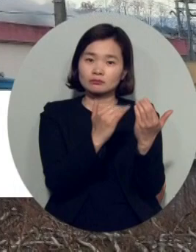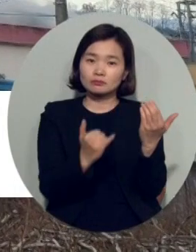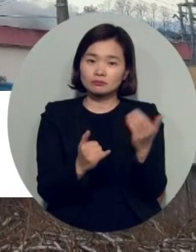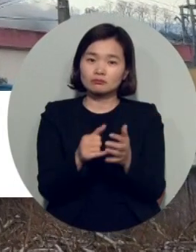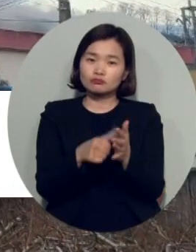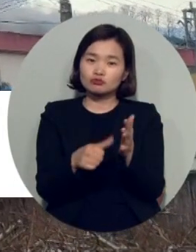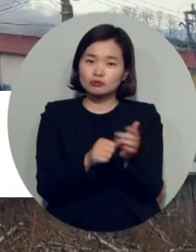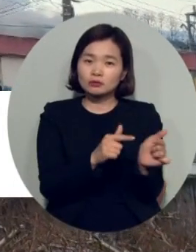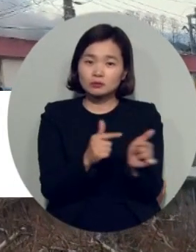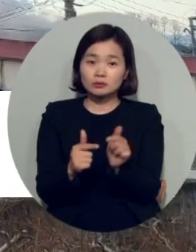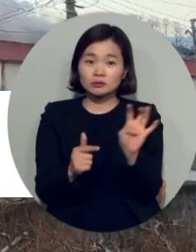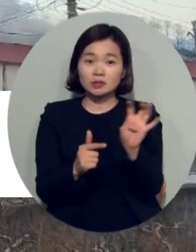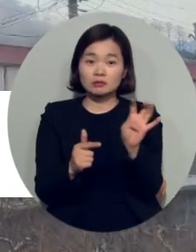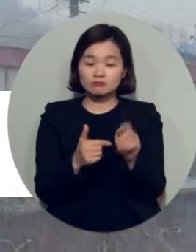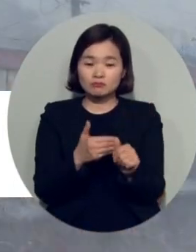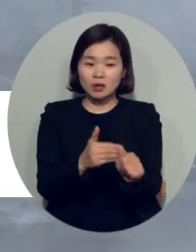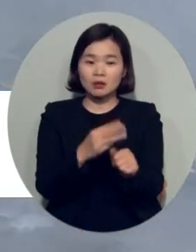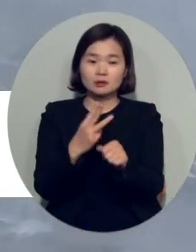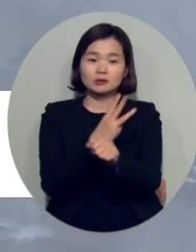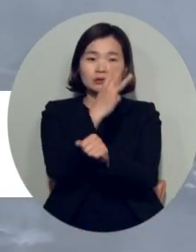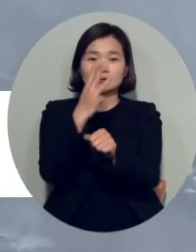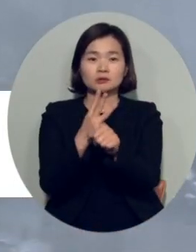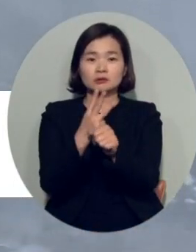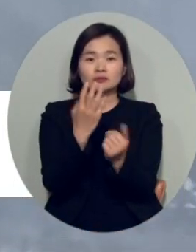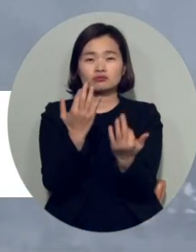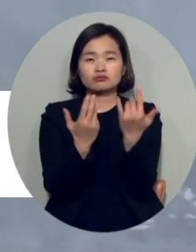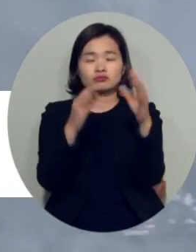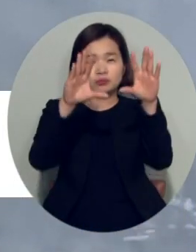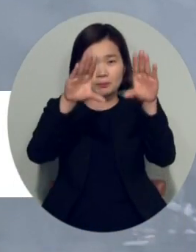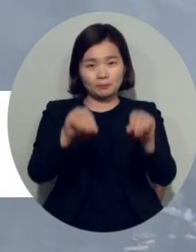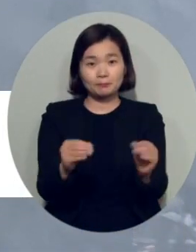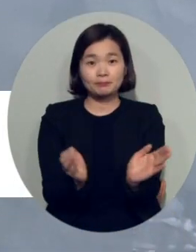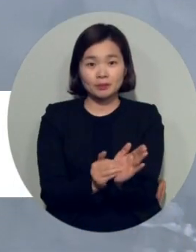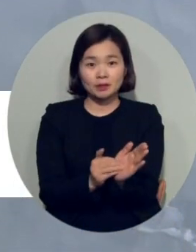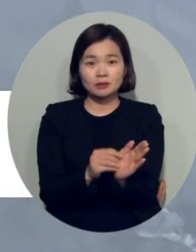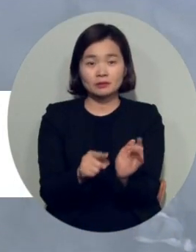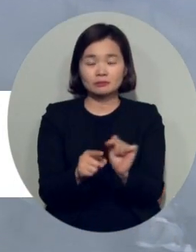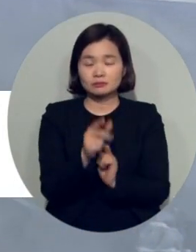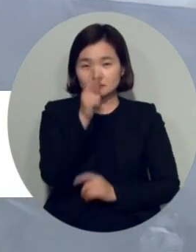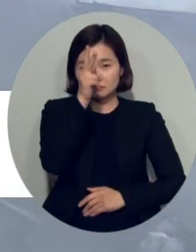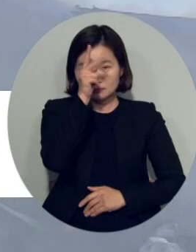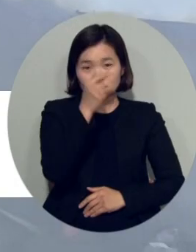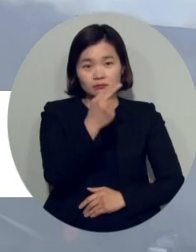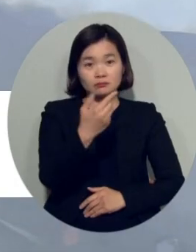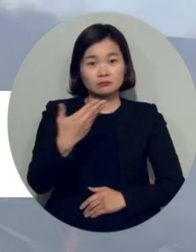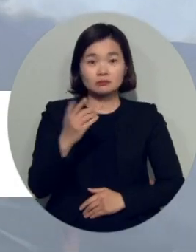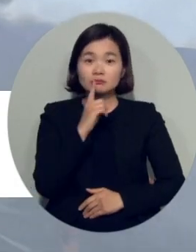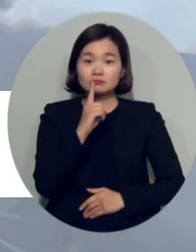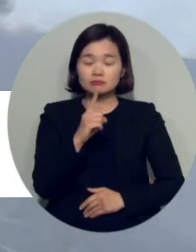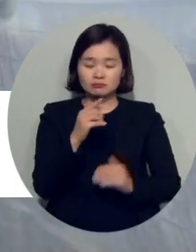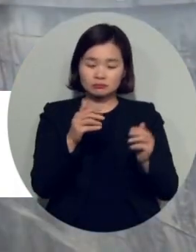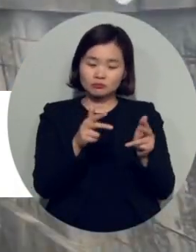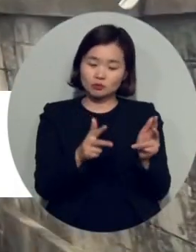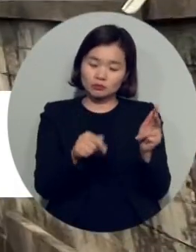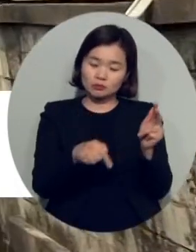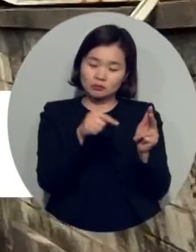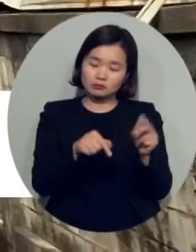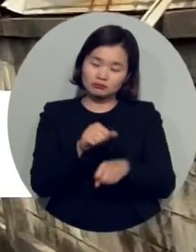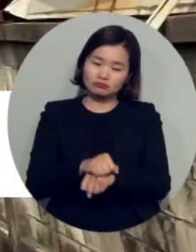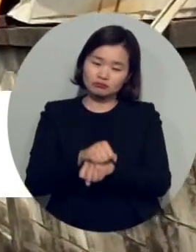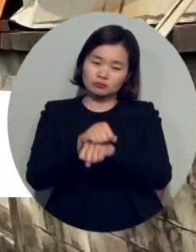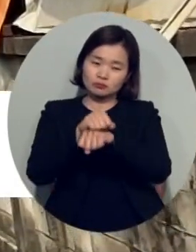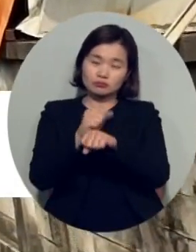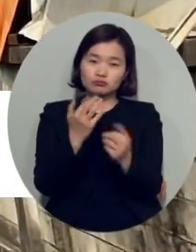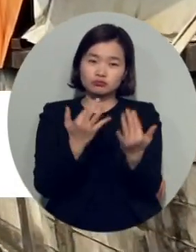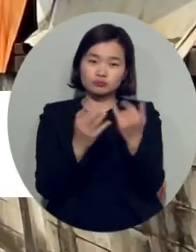장비 40여 대를 투입해 3시간여 만에 불길을 잡았습니다. 경찰과 소방당국은 공장 창고에서